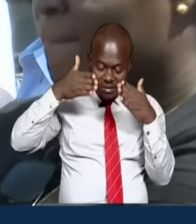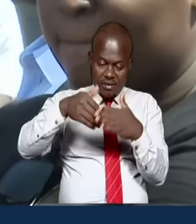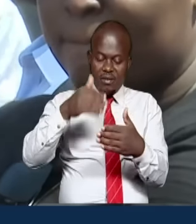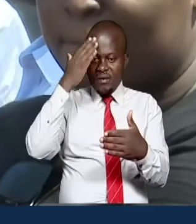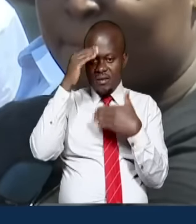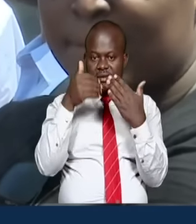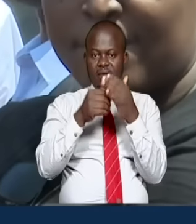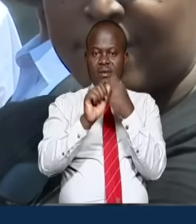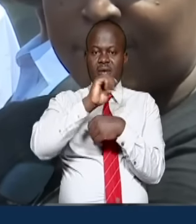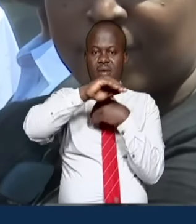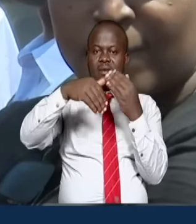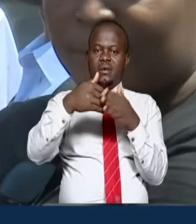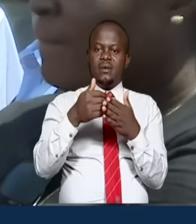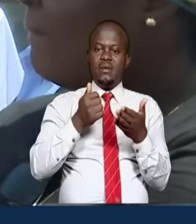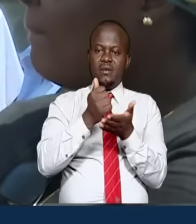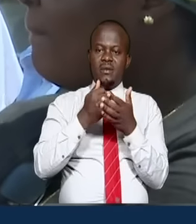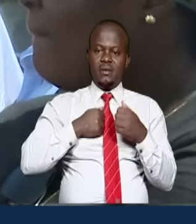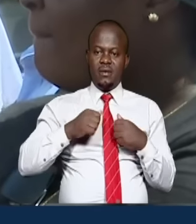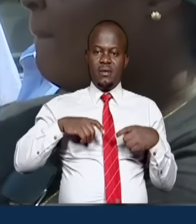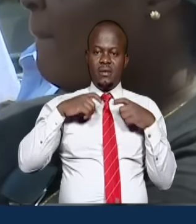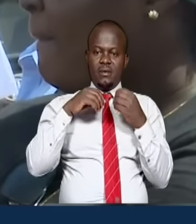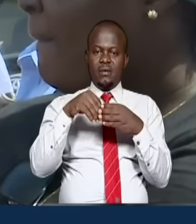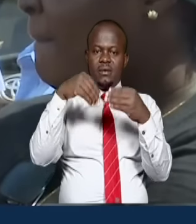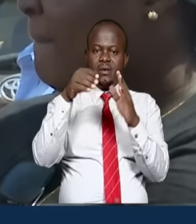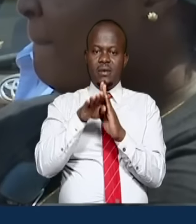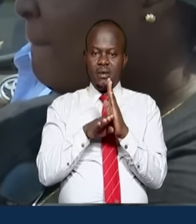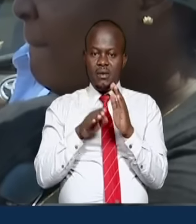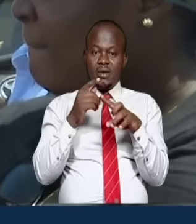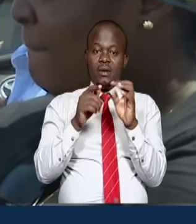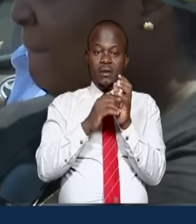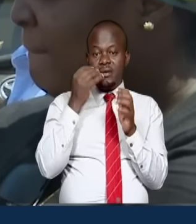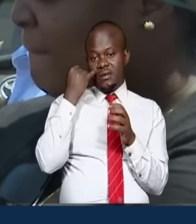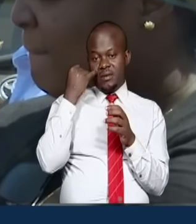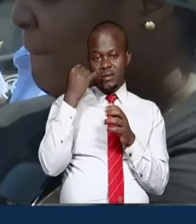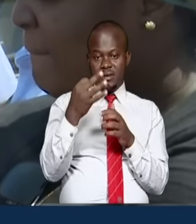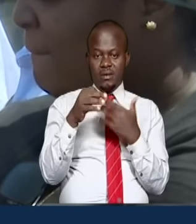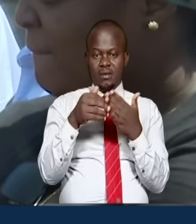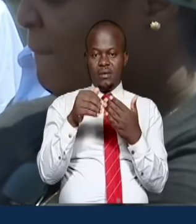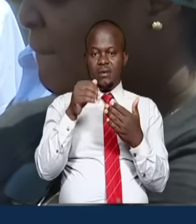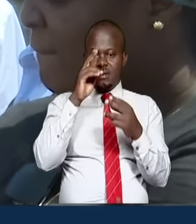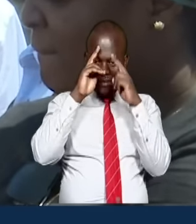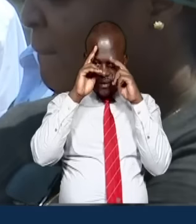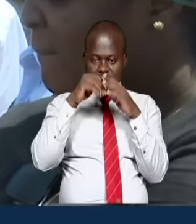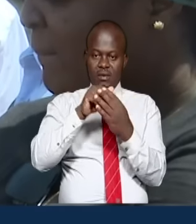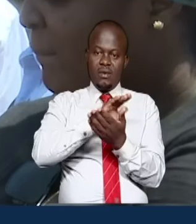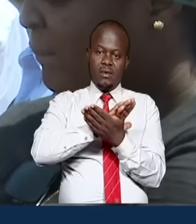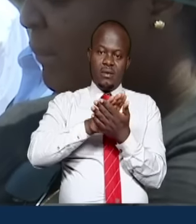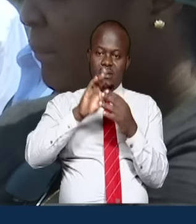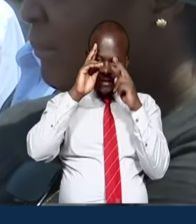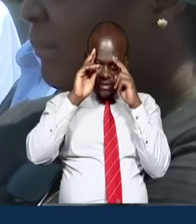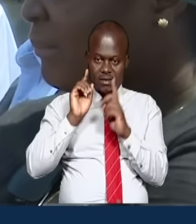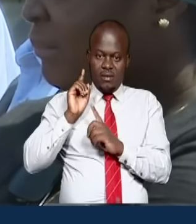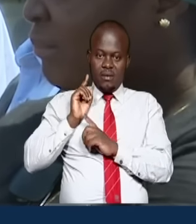kugira ngo imirimo yose itunze Abanyarwanda ihabwe gahunda. Niba umurimo wubahiriza isuku, ukubahiriza